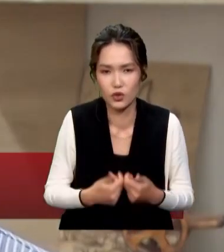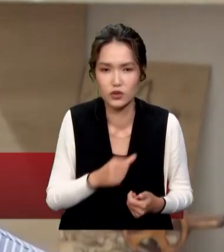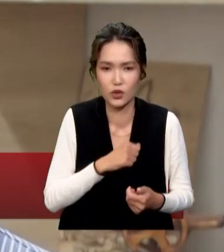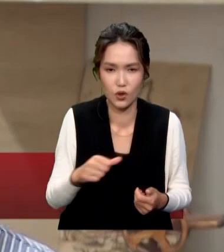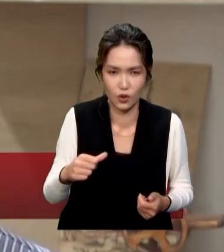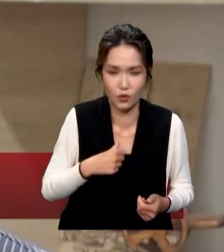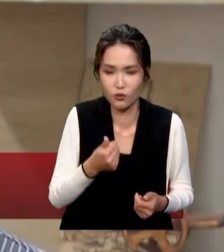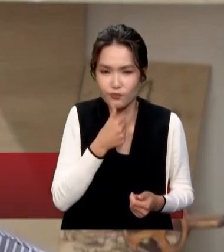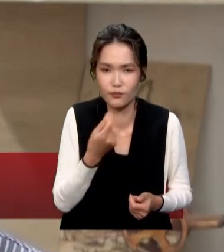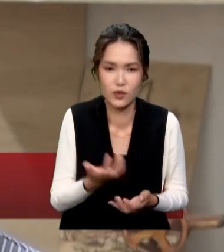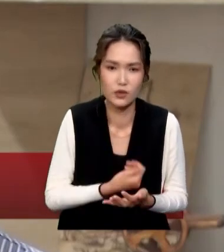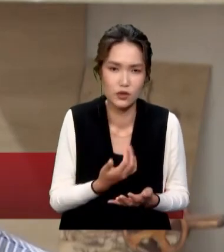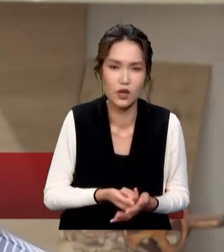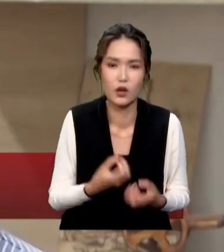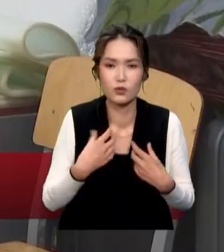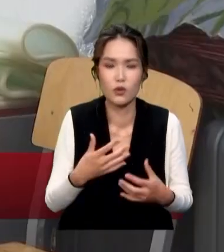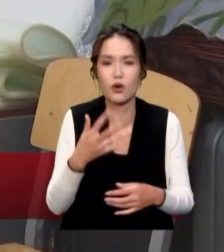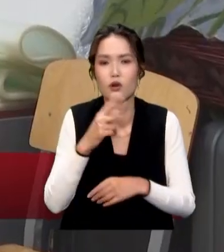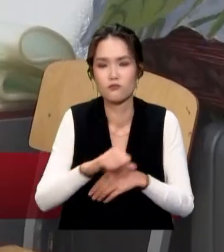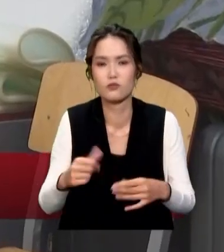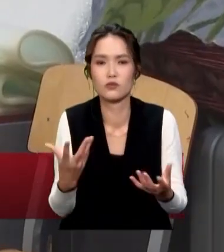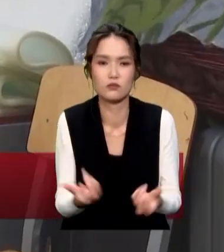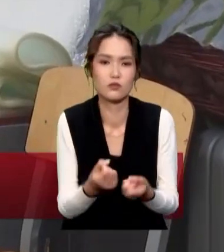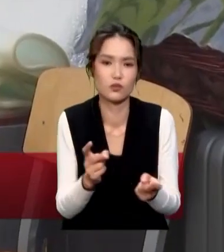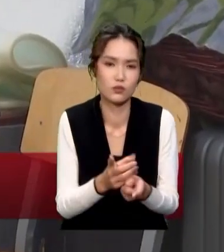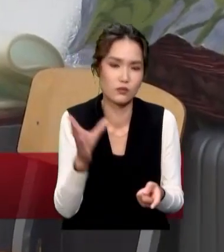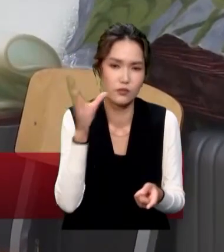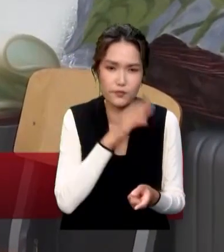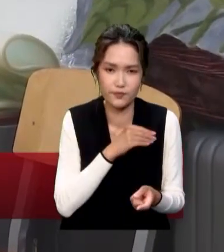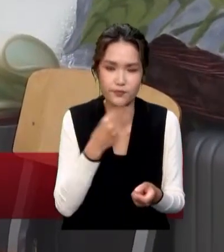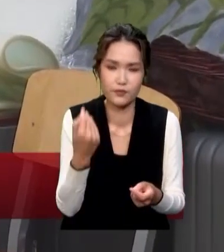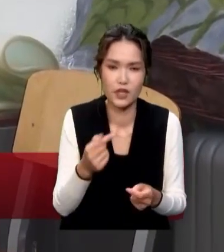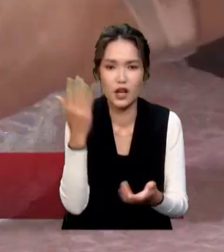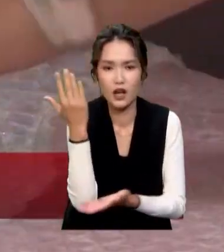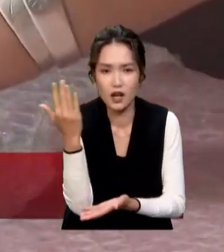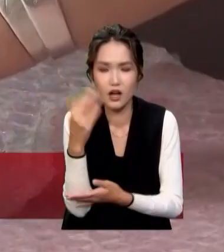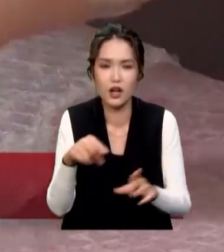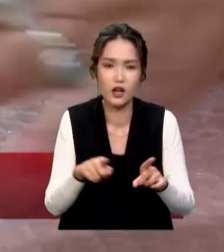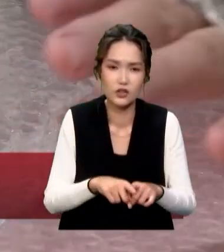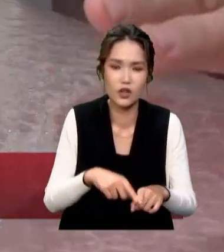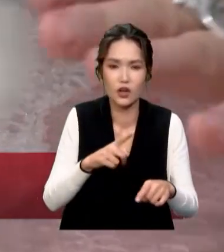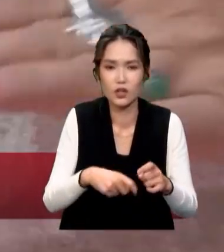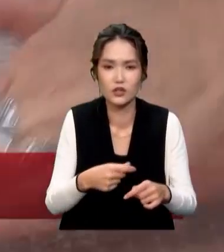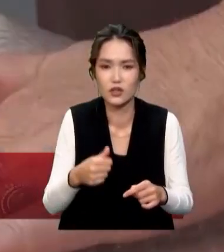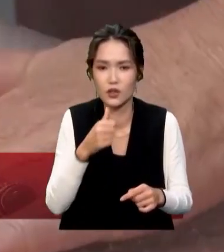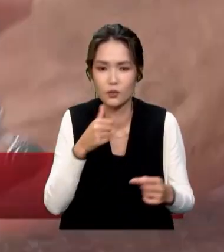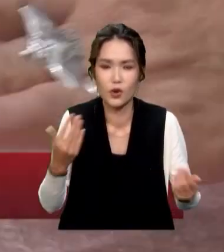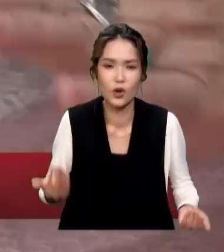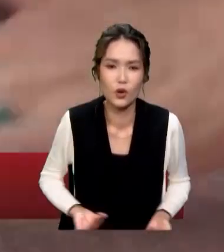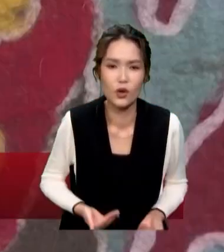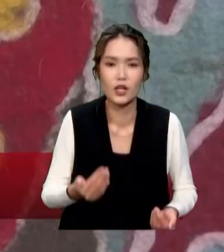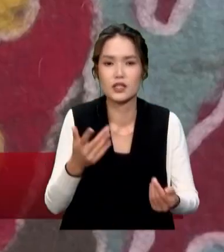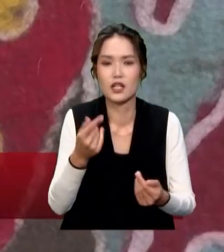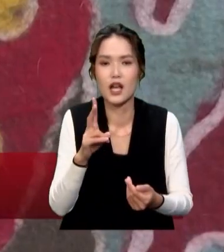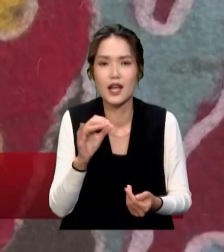өнерімізді дамыту үшін өз қол өнерімізге қолдау керек. Шеттен келетін арзан өнім тек ағаш бұйымдардың ғана саудасын тұралатпаған. Өңірде киіз бен